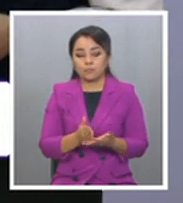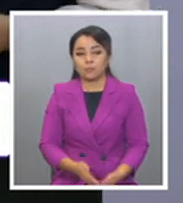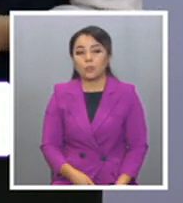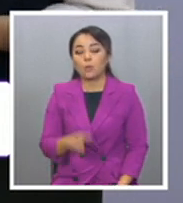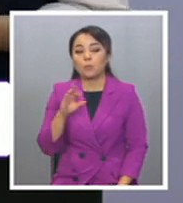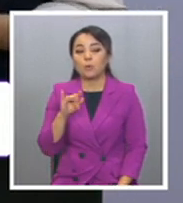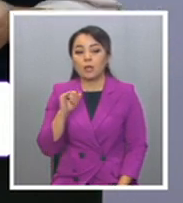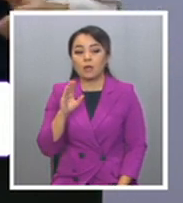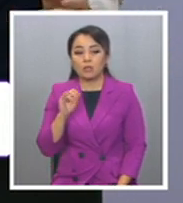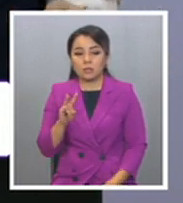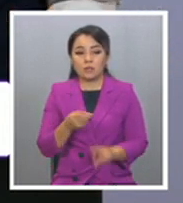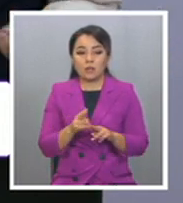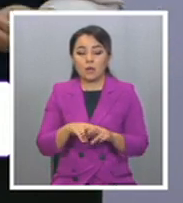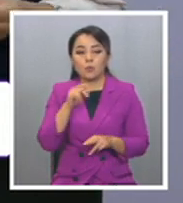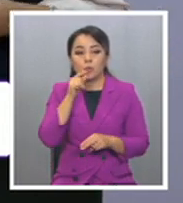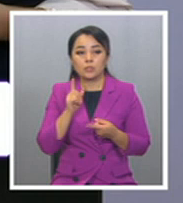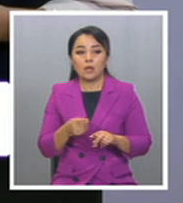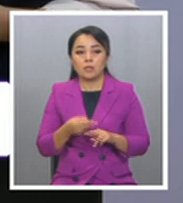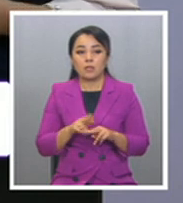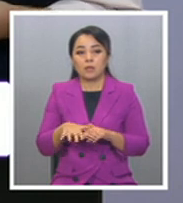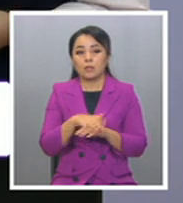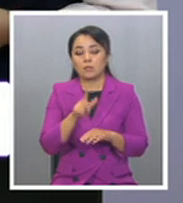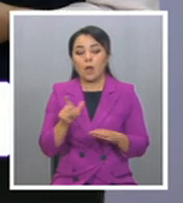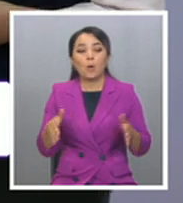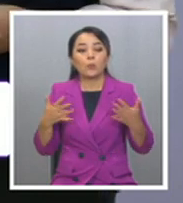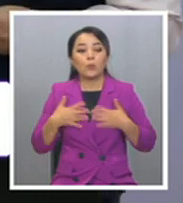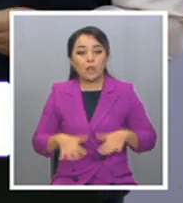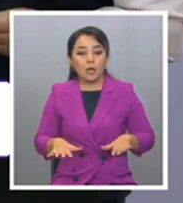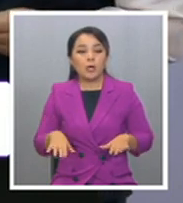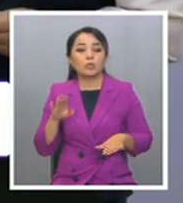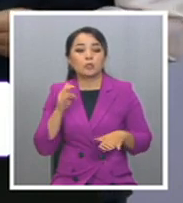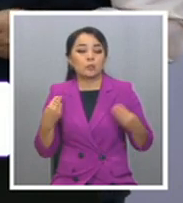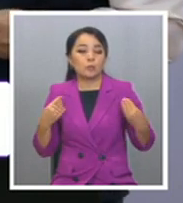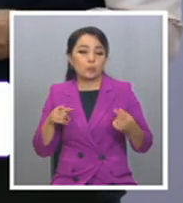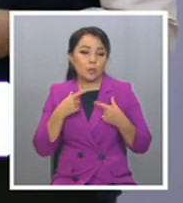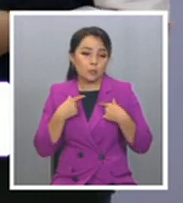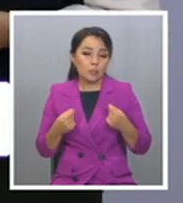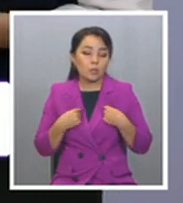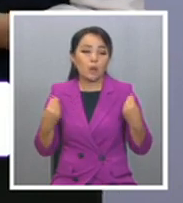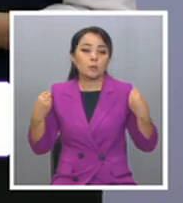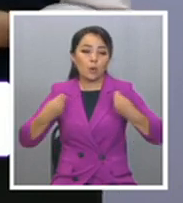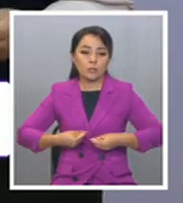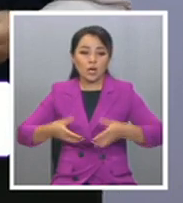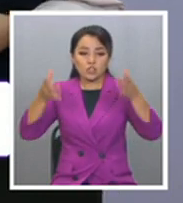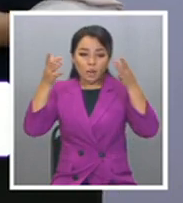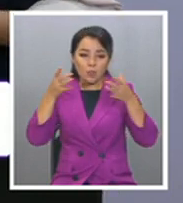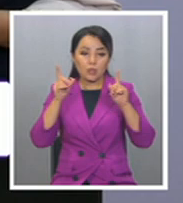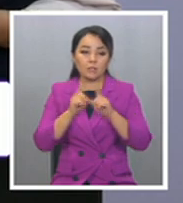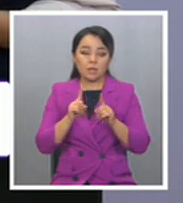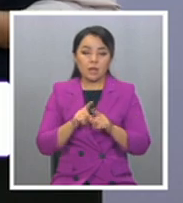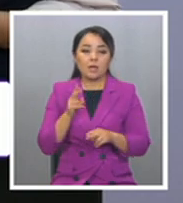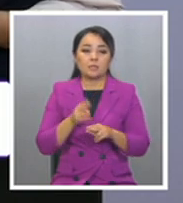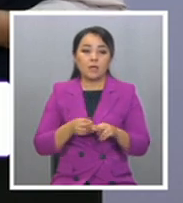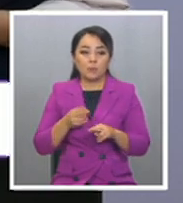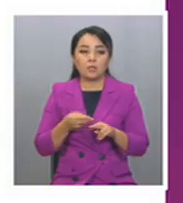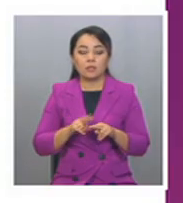Муравин ер адамдарды олар көйлек, тон, шапан киеді және темір айыл